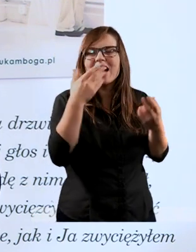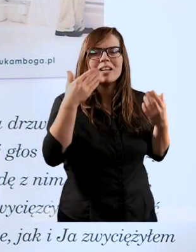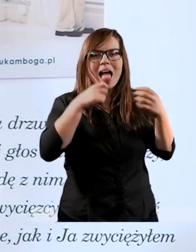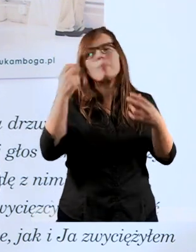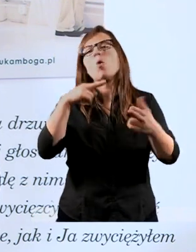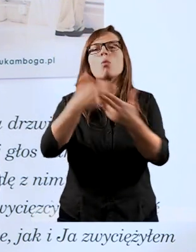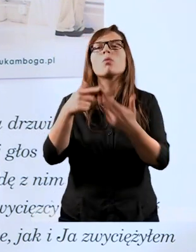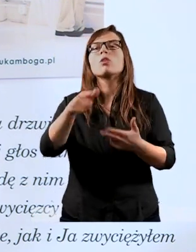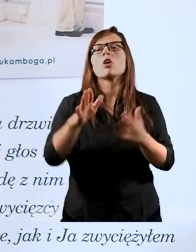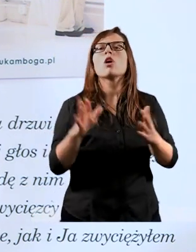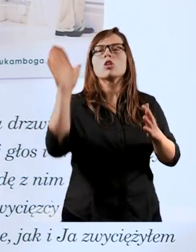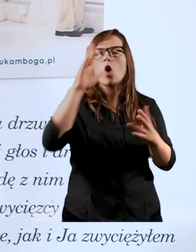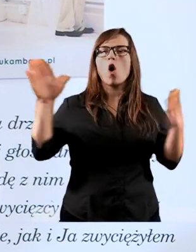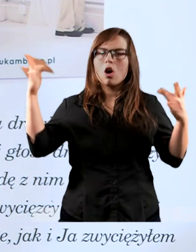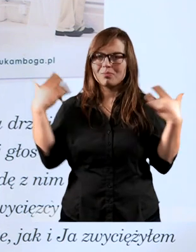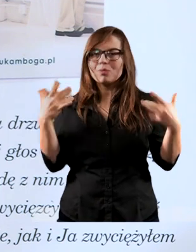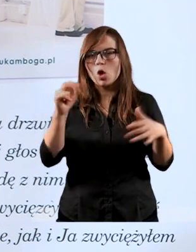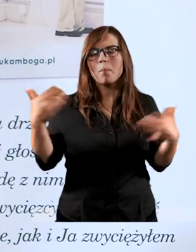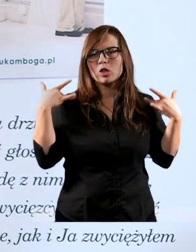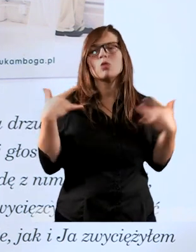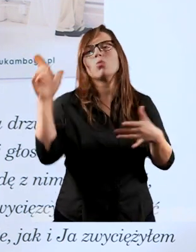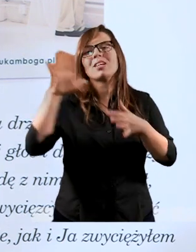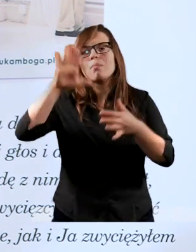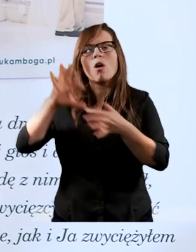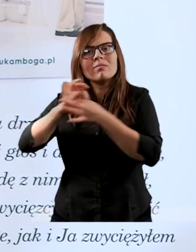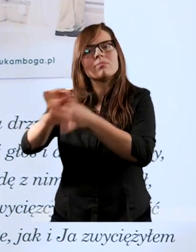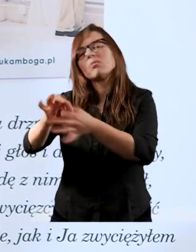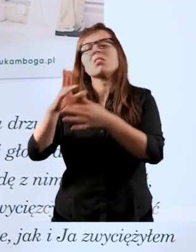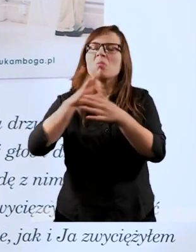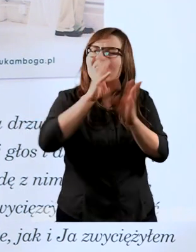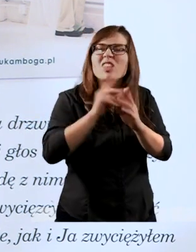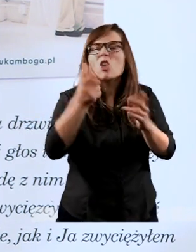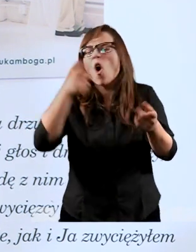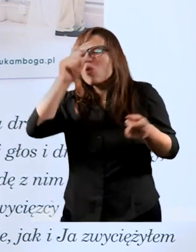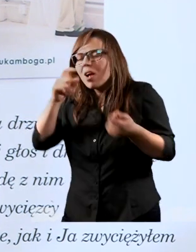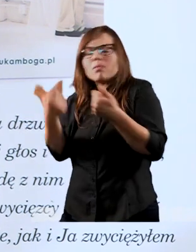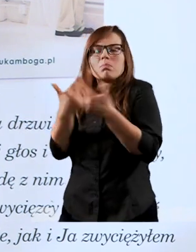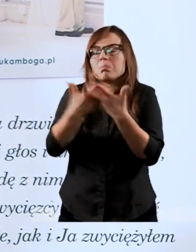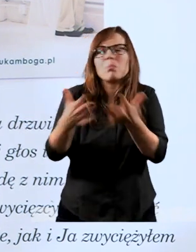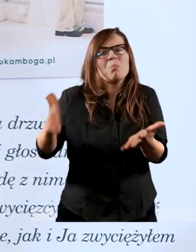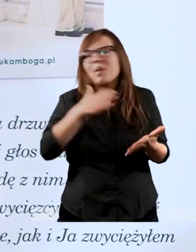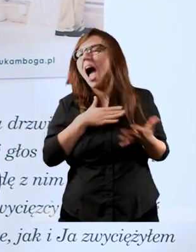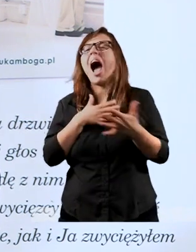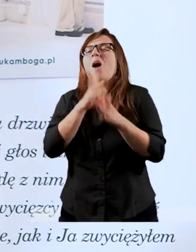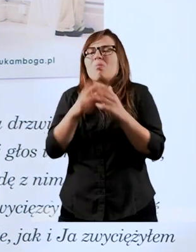Człowiek, który żył z Bogiem, nagle spadło na niego wszystko, co najgorsze,